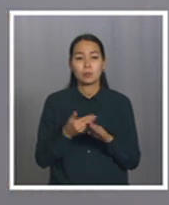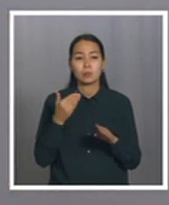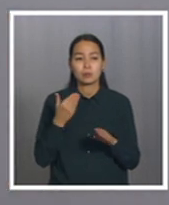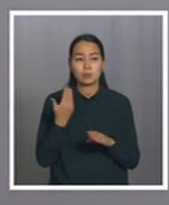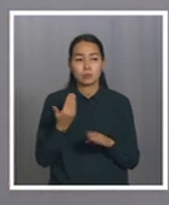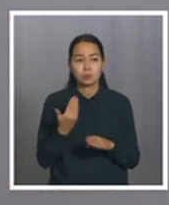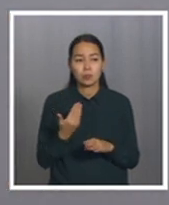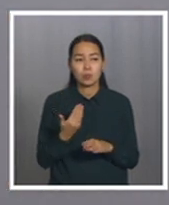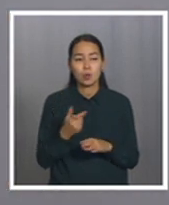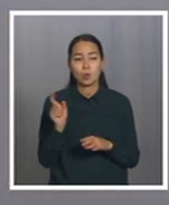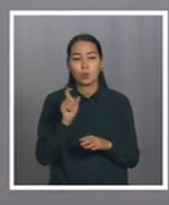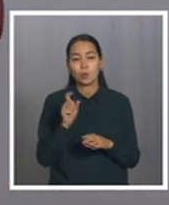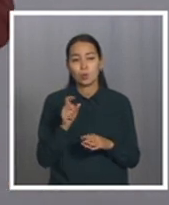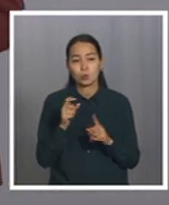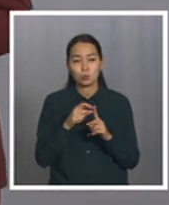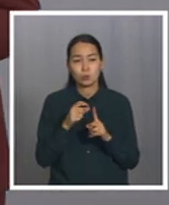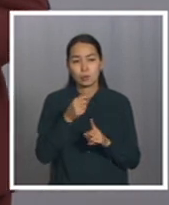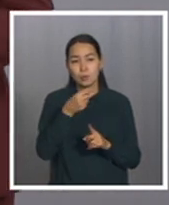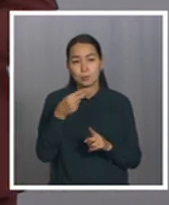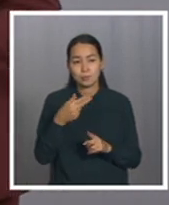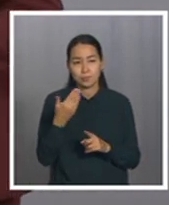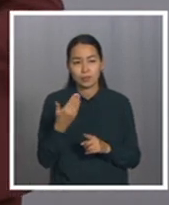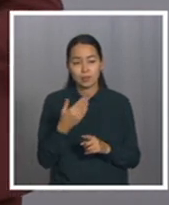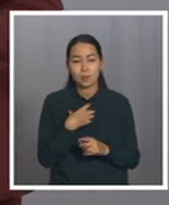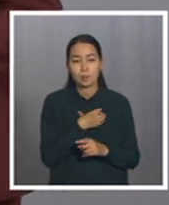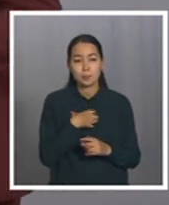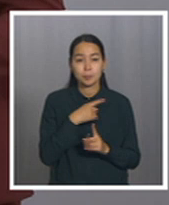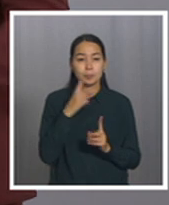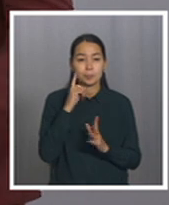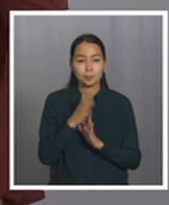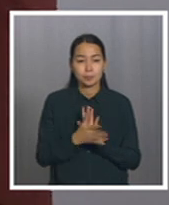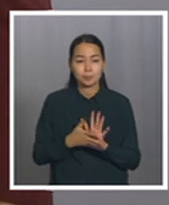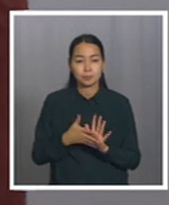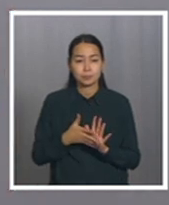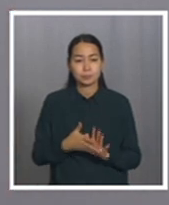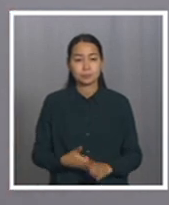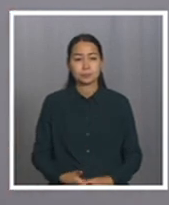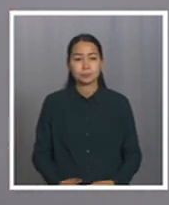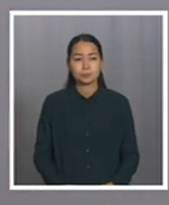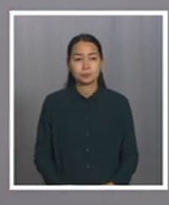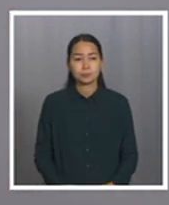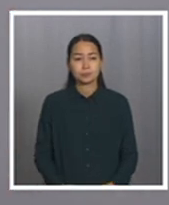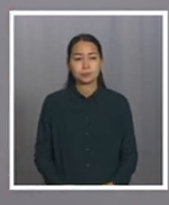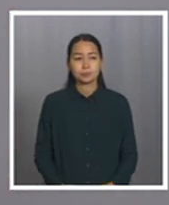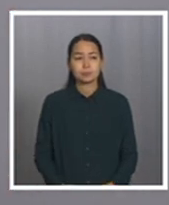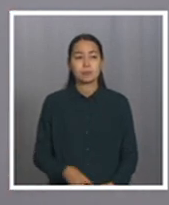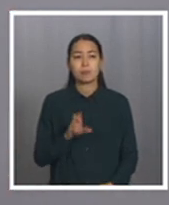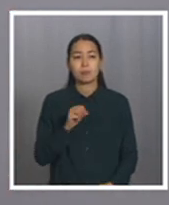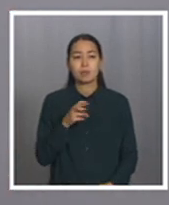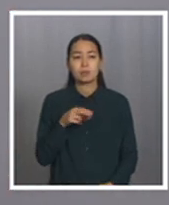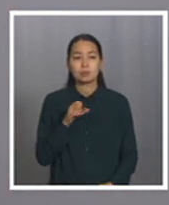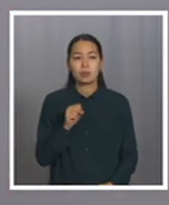сиямен берілген сөздердің мағынасын түсініп алайық. Баладан ада.